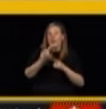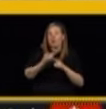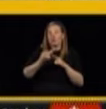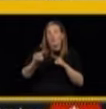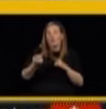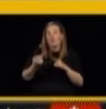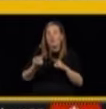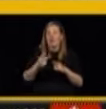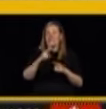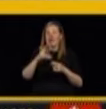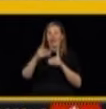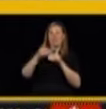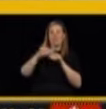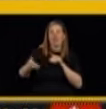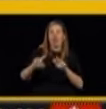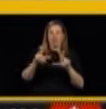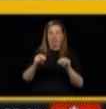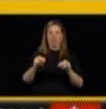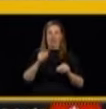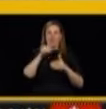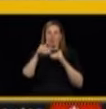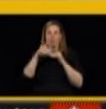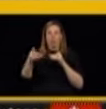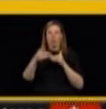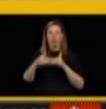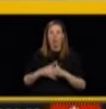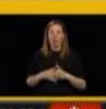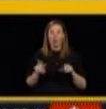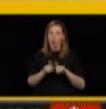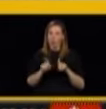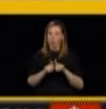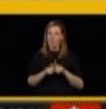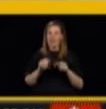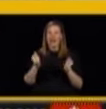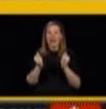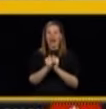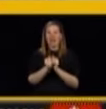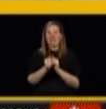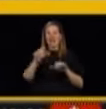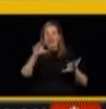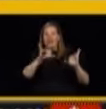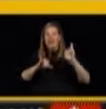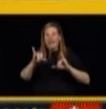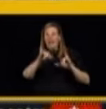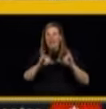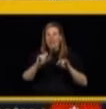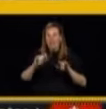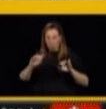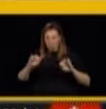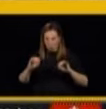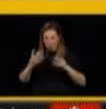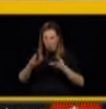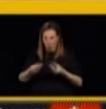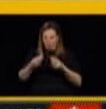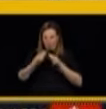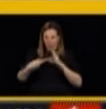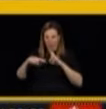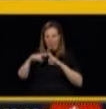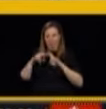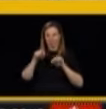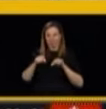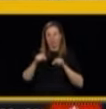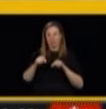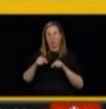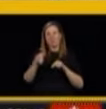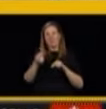tardivement comme tel. Il y a certains enjeux en lien avec les réactifs et en lien avec le test lui-même qui peut être utilisé, mais ça